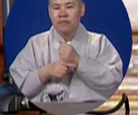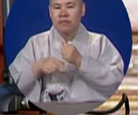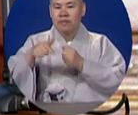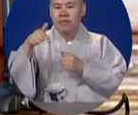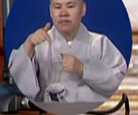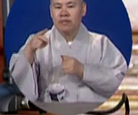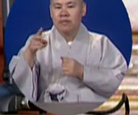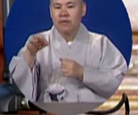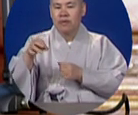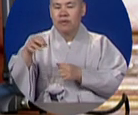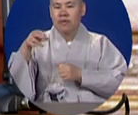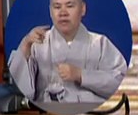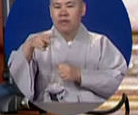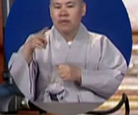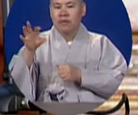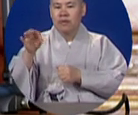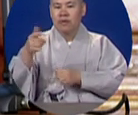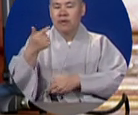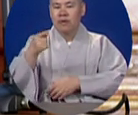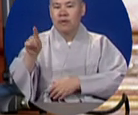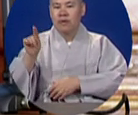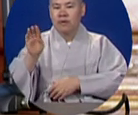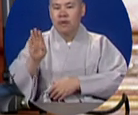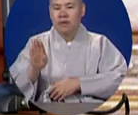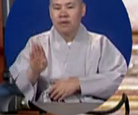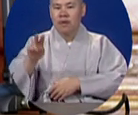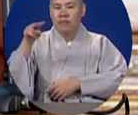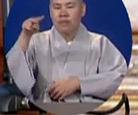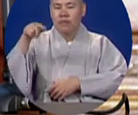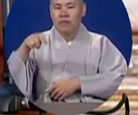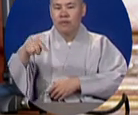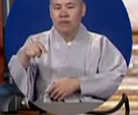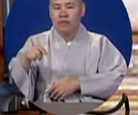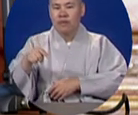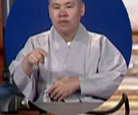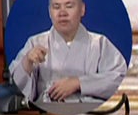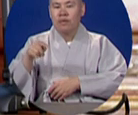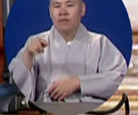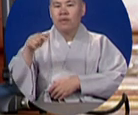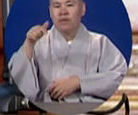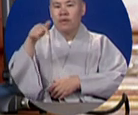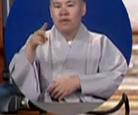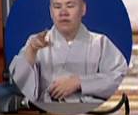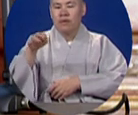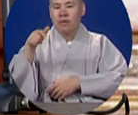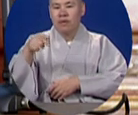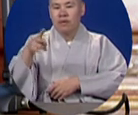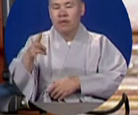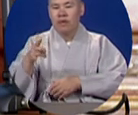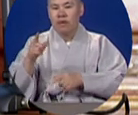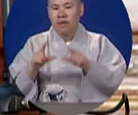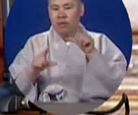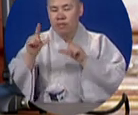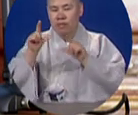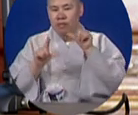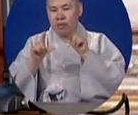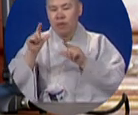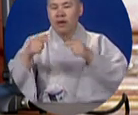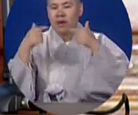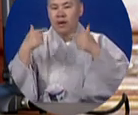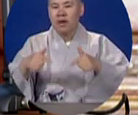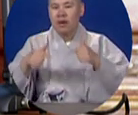경상납수라고 저 경계의 모양을 납수라 드릴납자 받을 숫자 늘